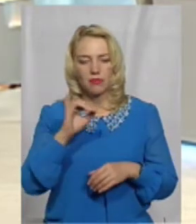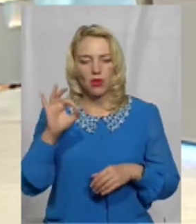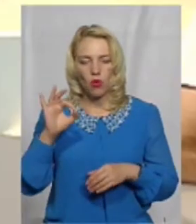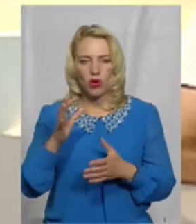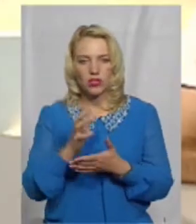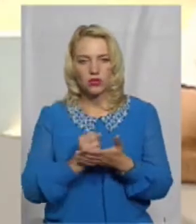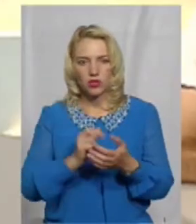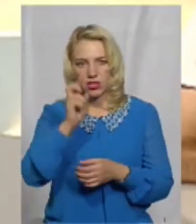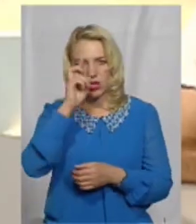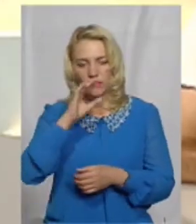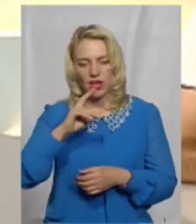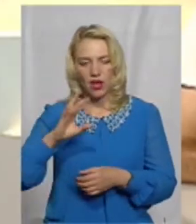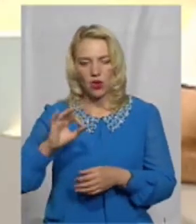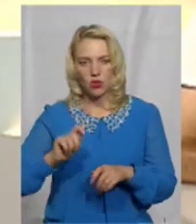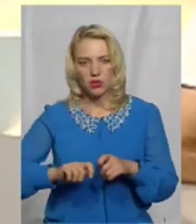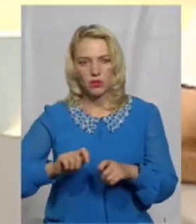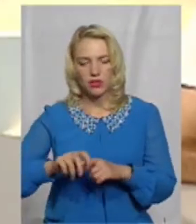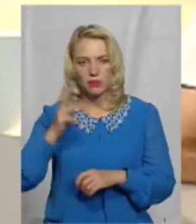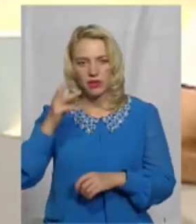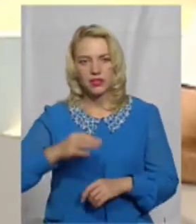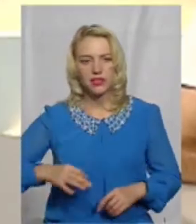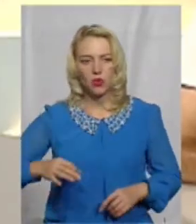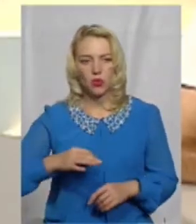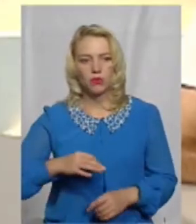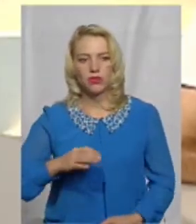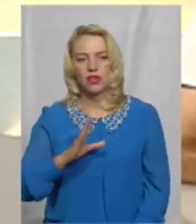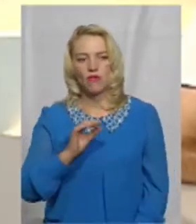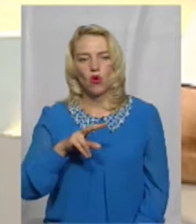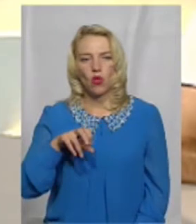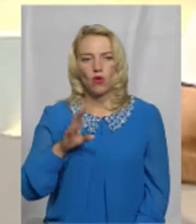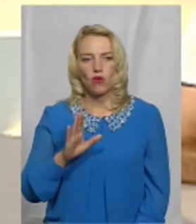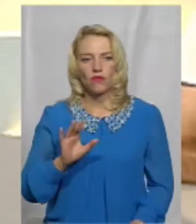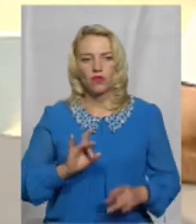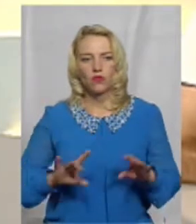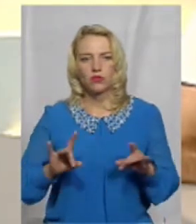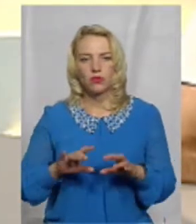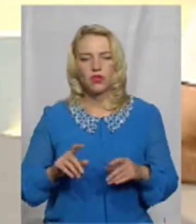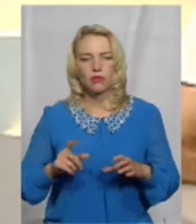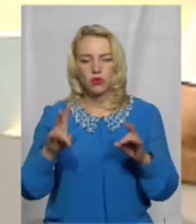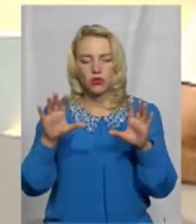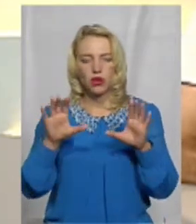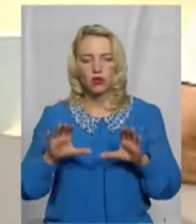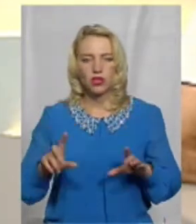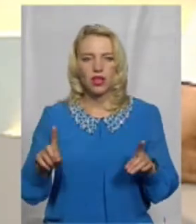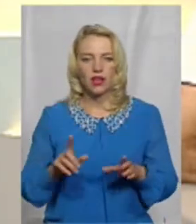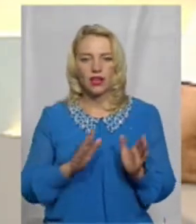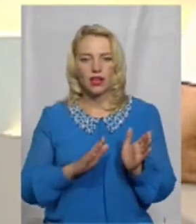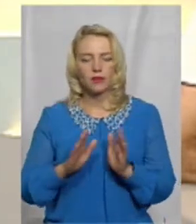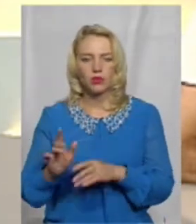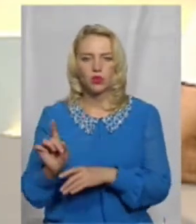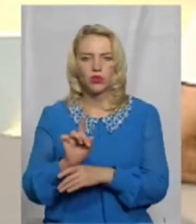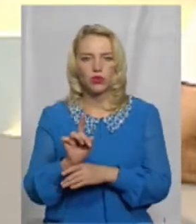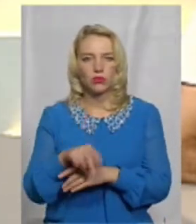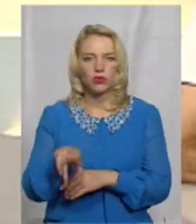біоресурсів Державної екоінспекції у Хмельницькій області, Сергій Волков розповів про чини законодавства, яке регламентує